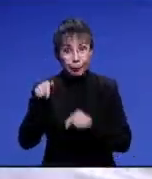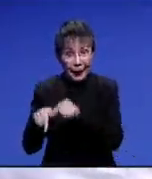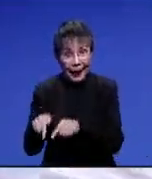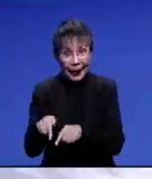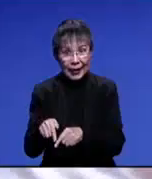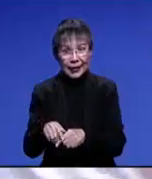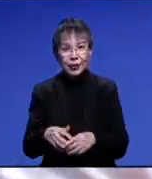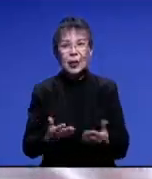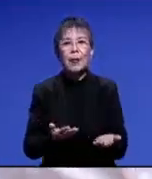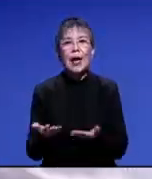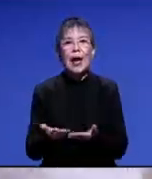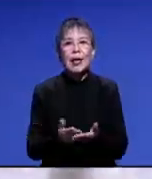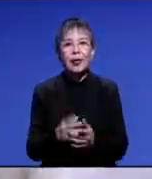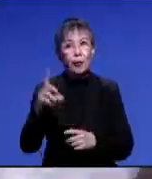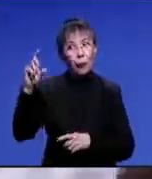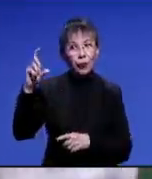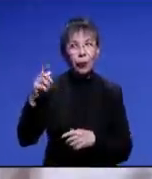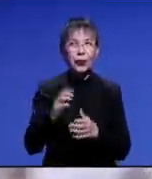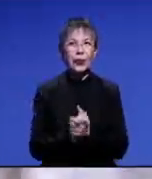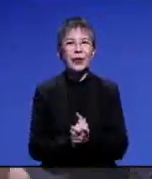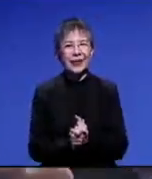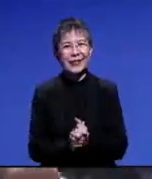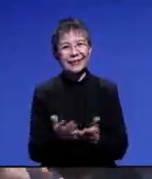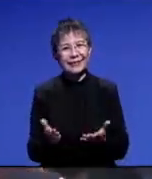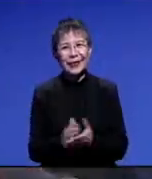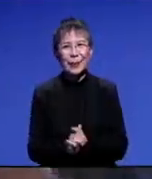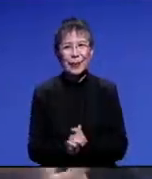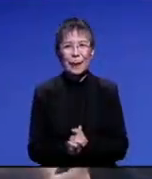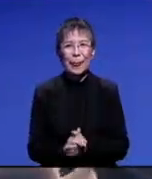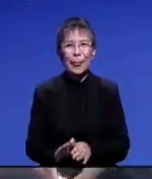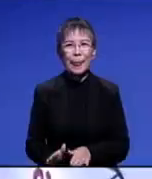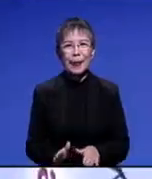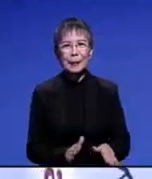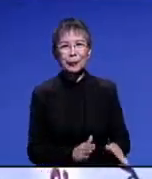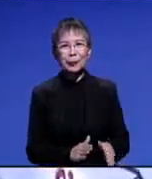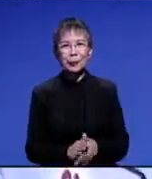mendatang sembari melayani permintaan foto di bawah panggung. Tim Liputan Transmedia.